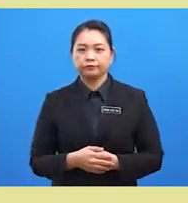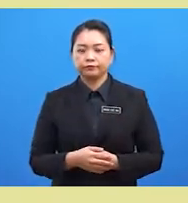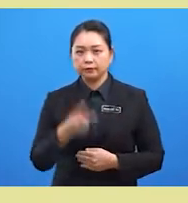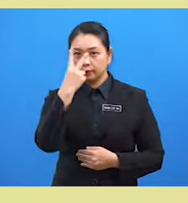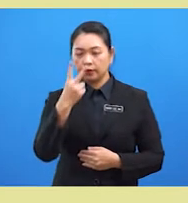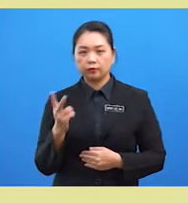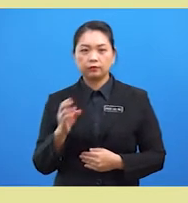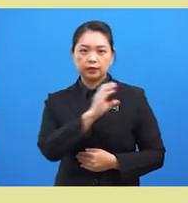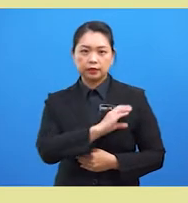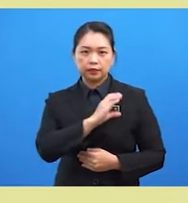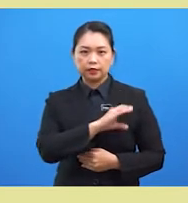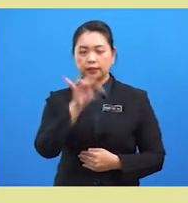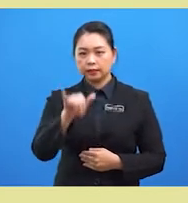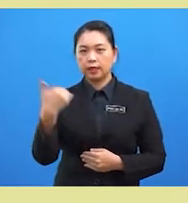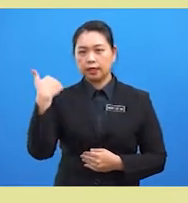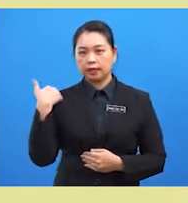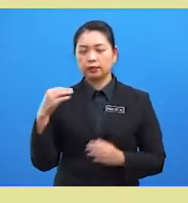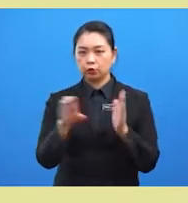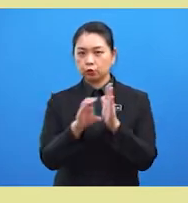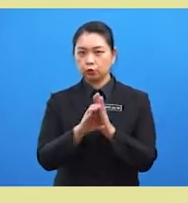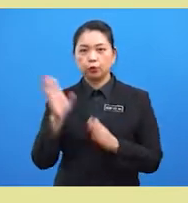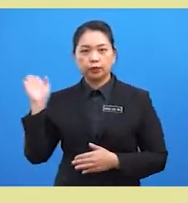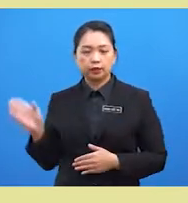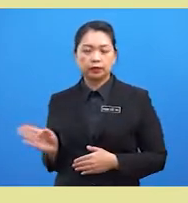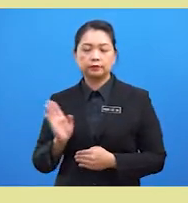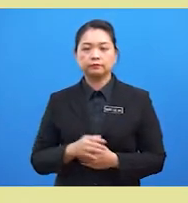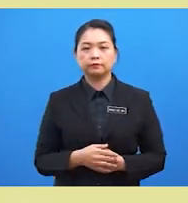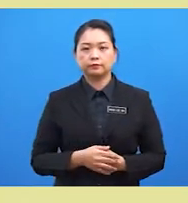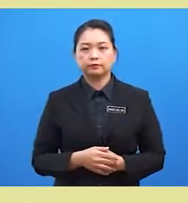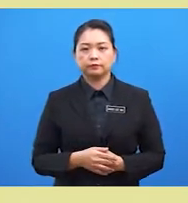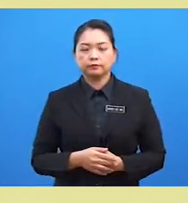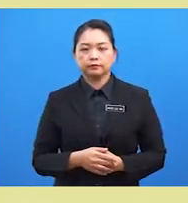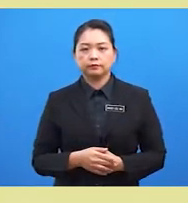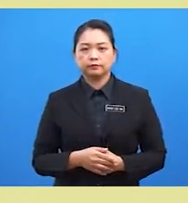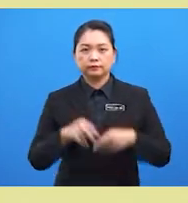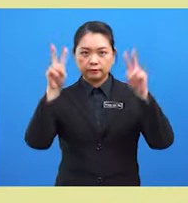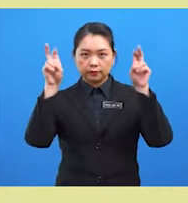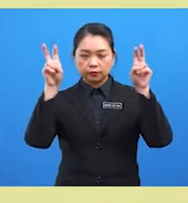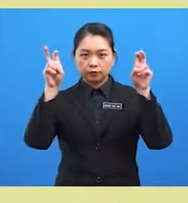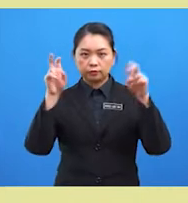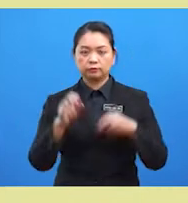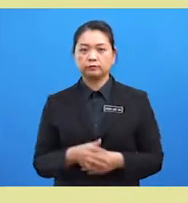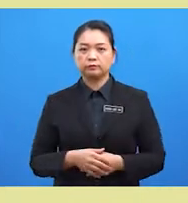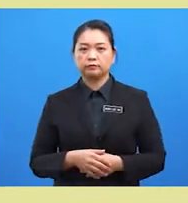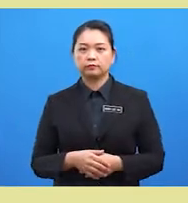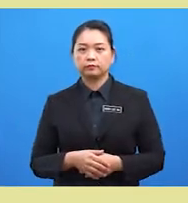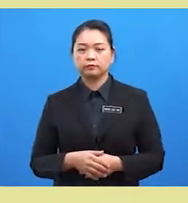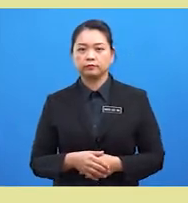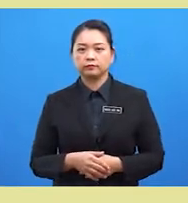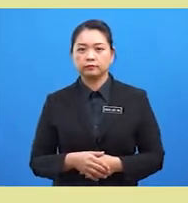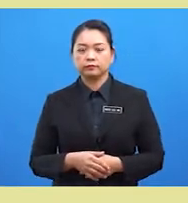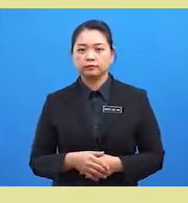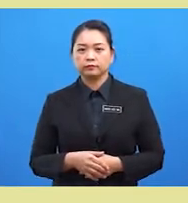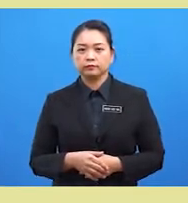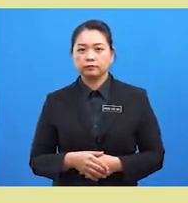kriteria yang terdapat dalam contoh syair ini. Tajuknya bertepatan dengan